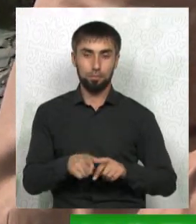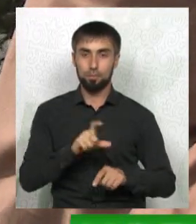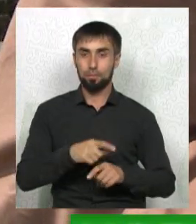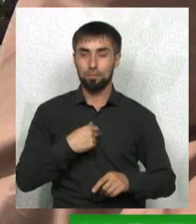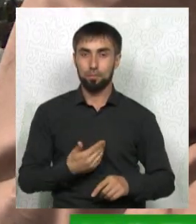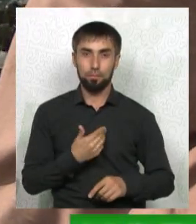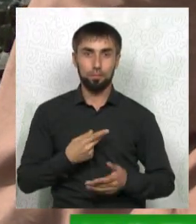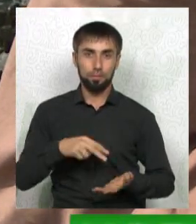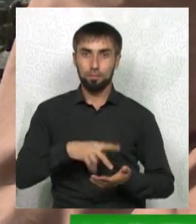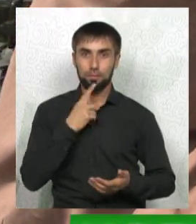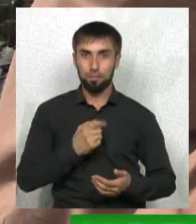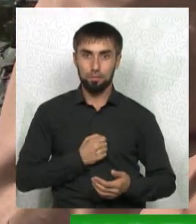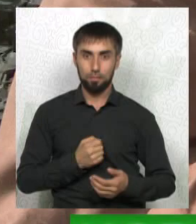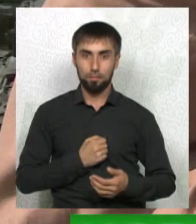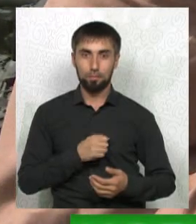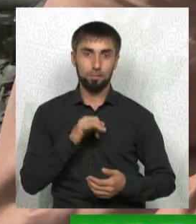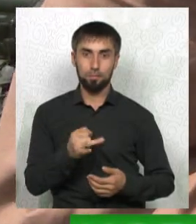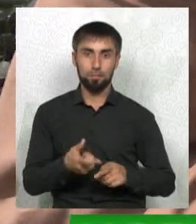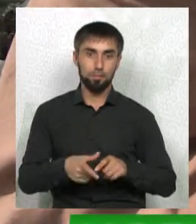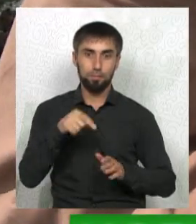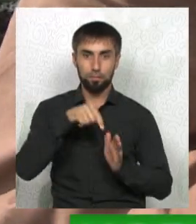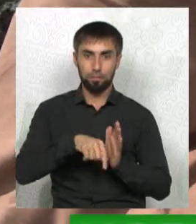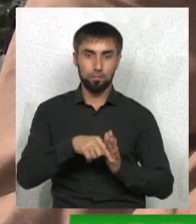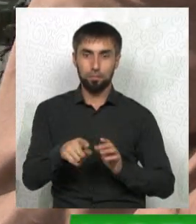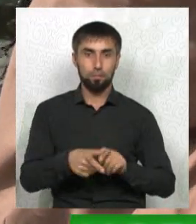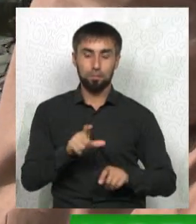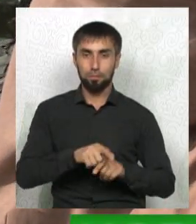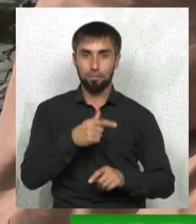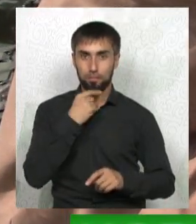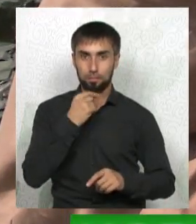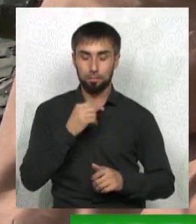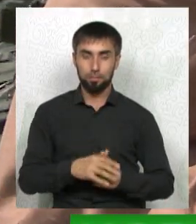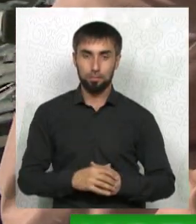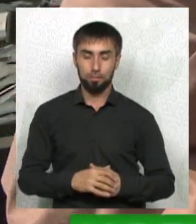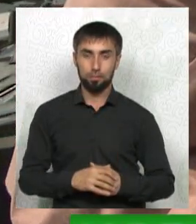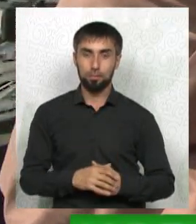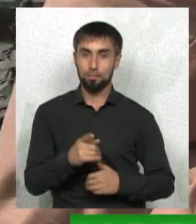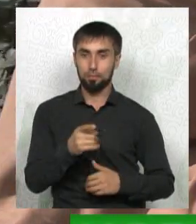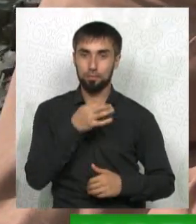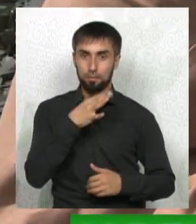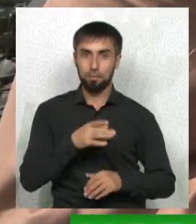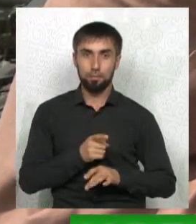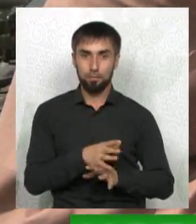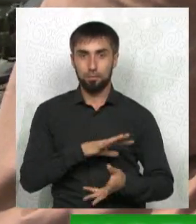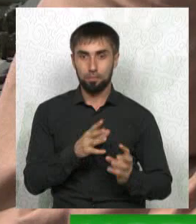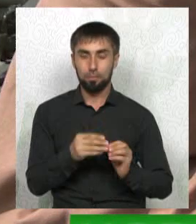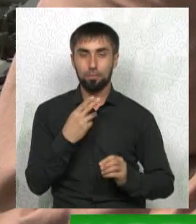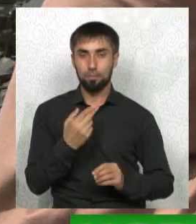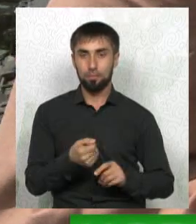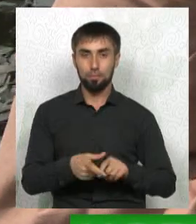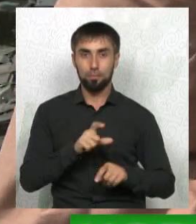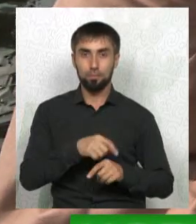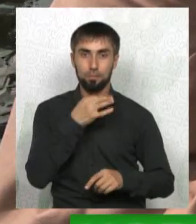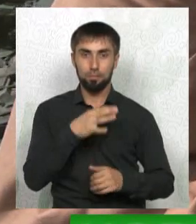военных обзвонцы, и что она, что ваш-то юхчик. Вот сходите, он танк же вообще. Хэт,